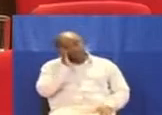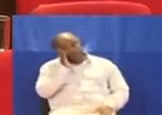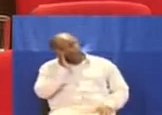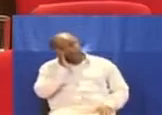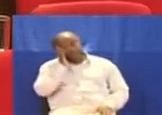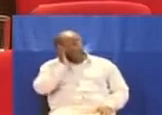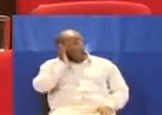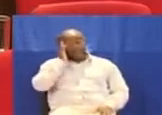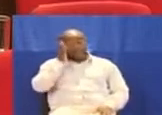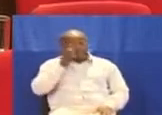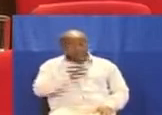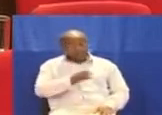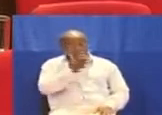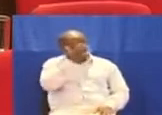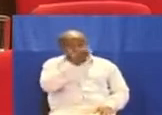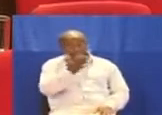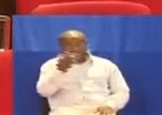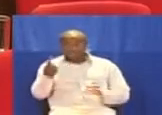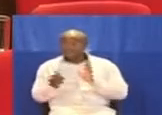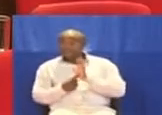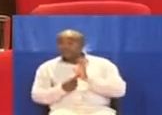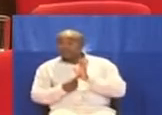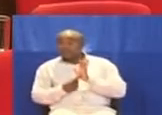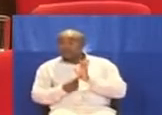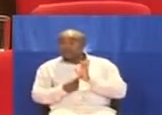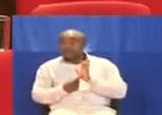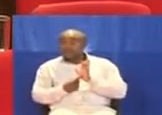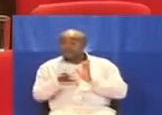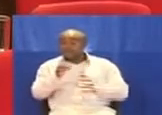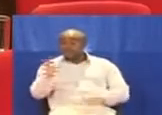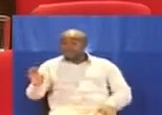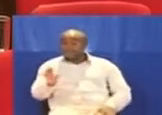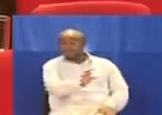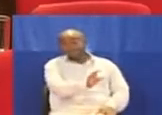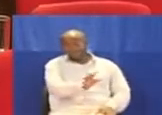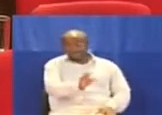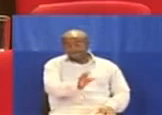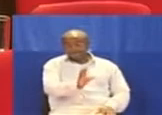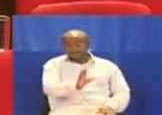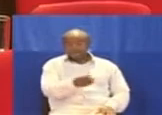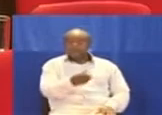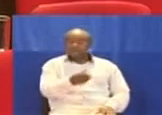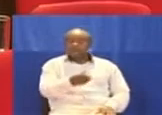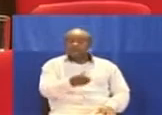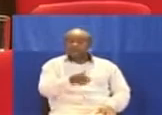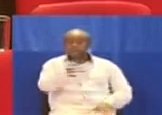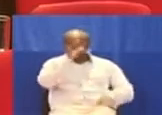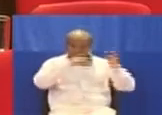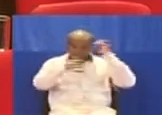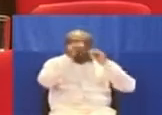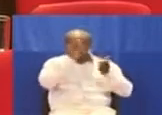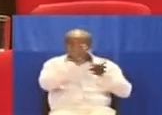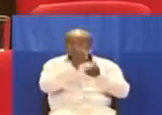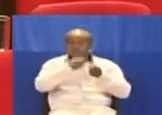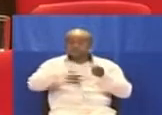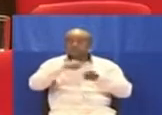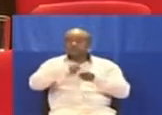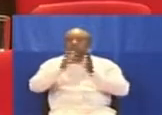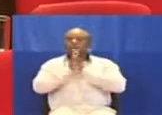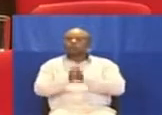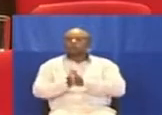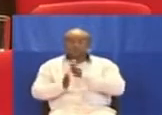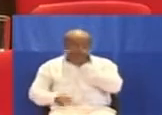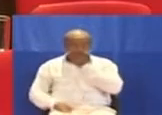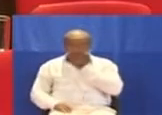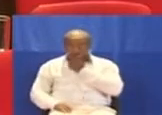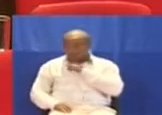bilioni 56 ikiwa ni tuition fee. Mheshimiwa Rais, tunakushukuru sana. Mheshimiwa Spika,